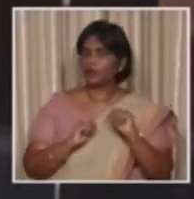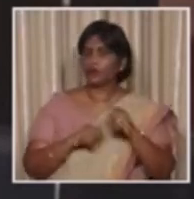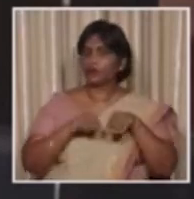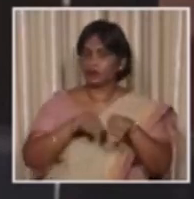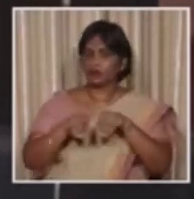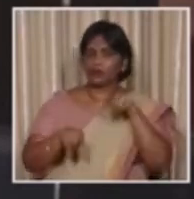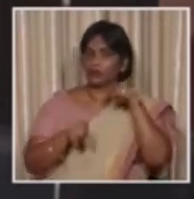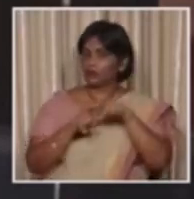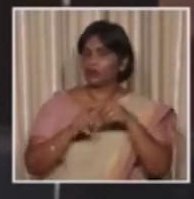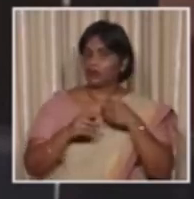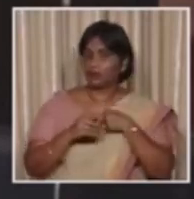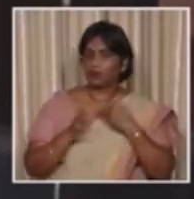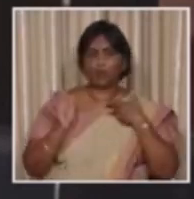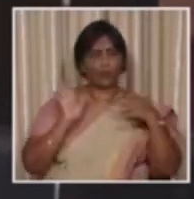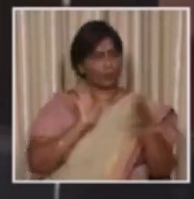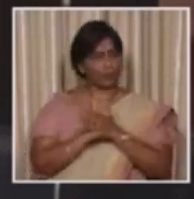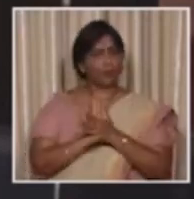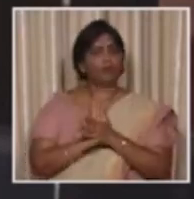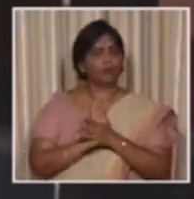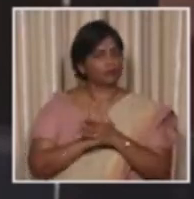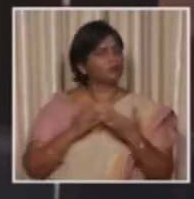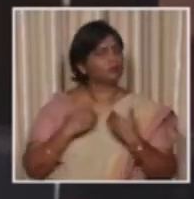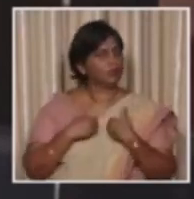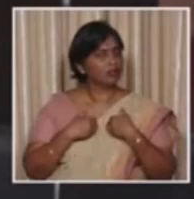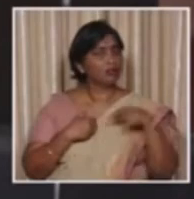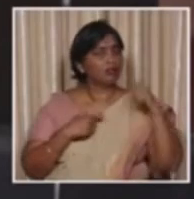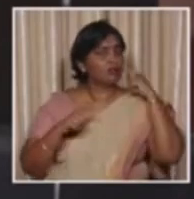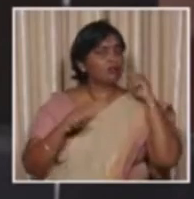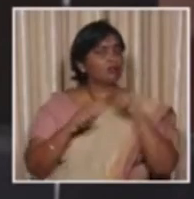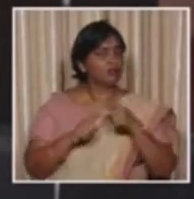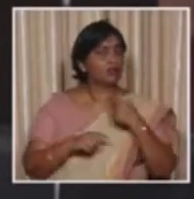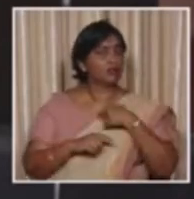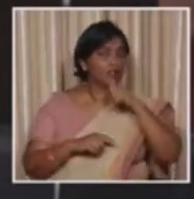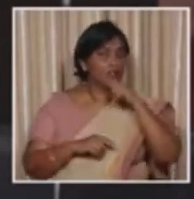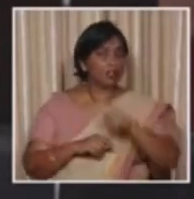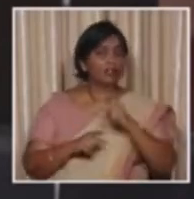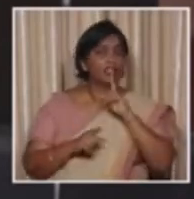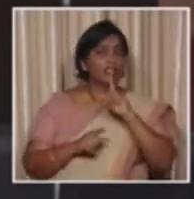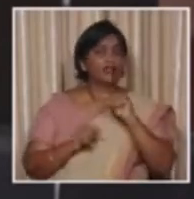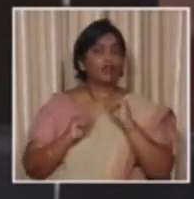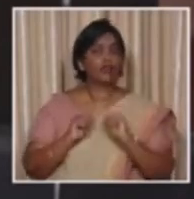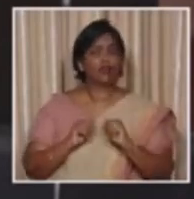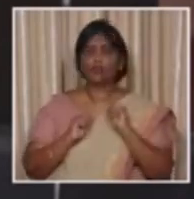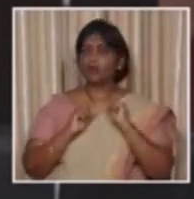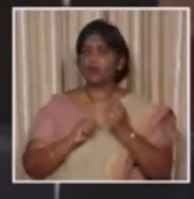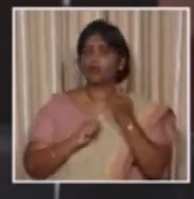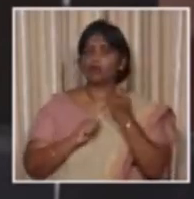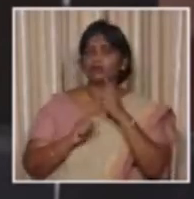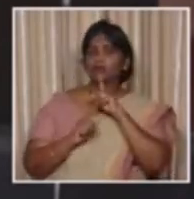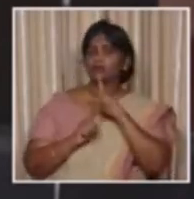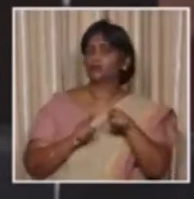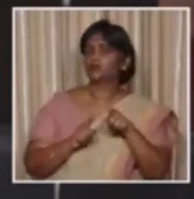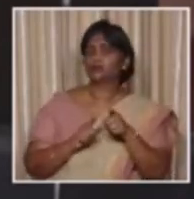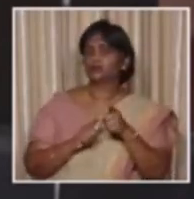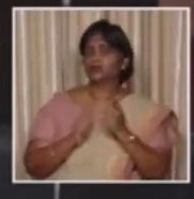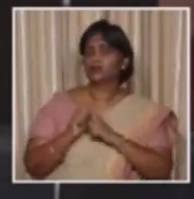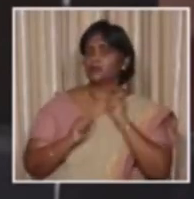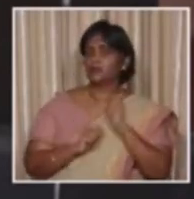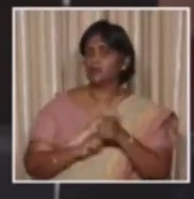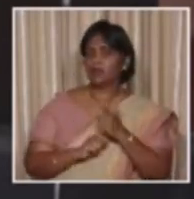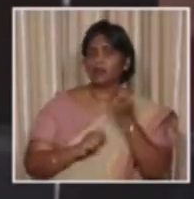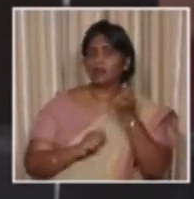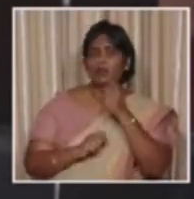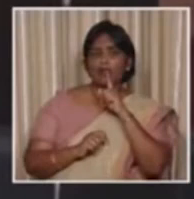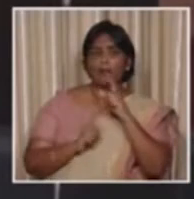உள்ள பங்குதாரர்கள். ஆகவே எங்களுக்கும் அதை தெரிய வேண்டும். இந்த 1700 எப்படி நீங்க கொண்டாந்தீங்கன்னு. இப்பொழுது பேராதனிய யூனிவர்சிட்டி